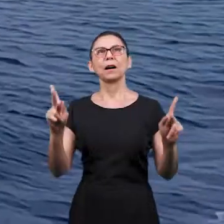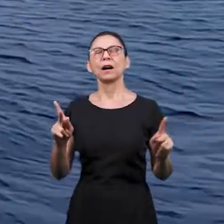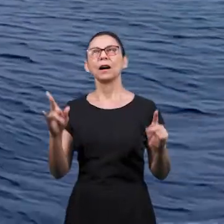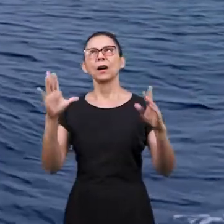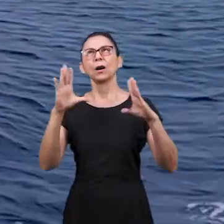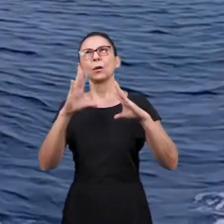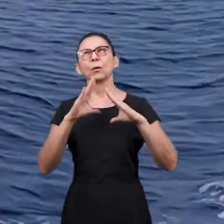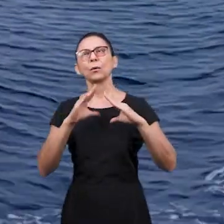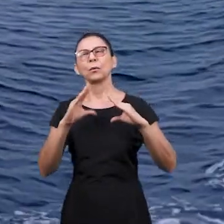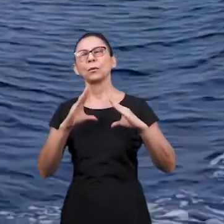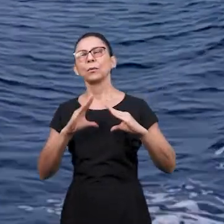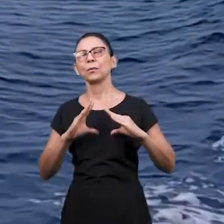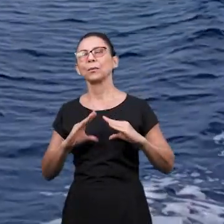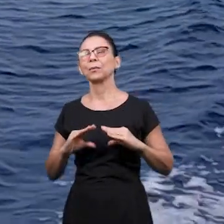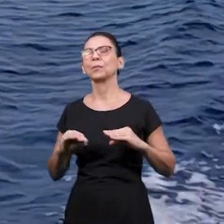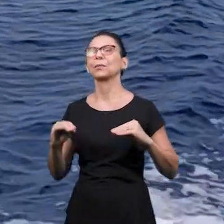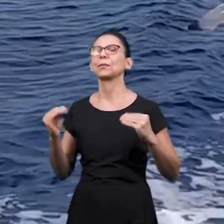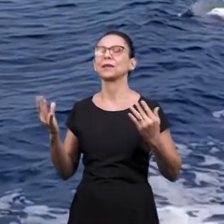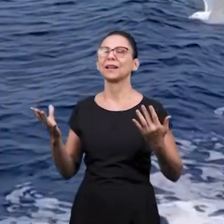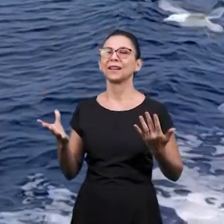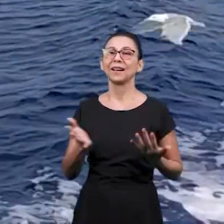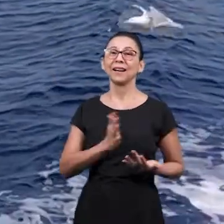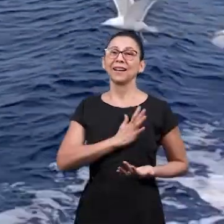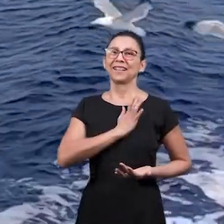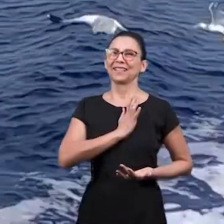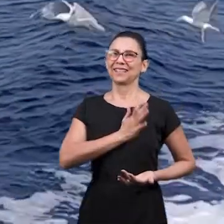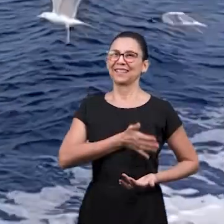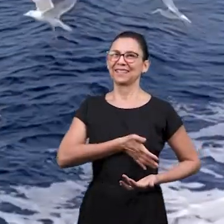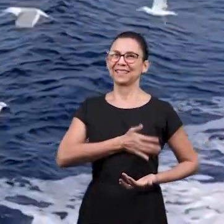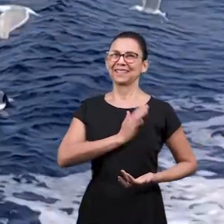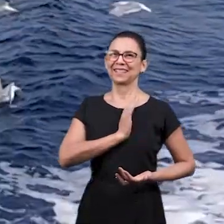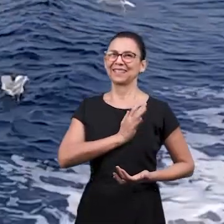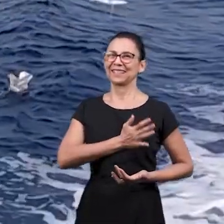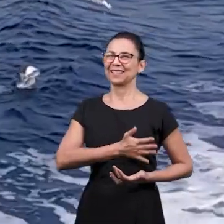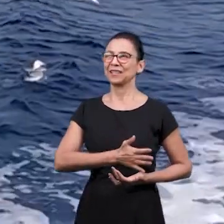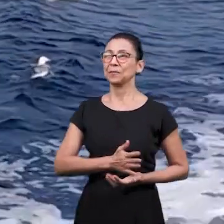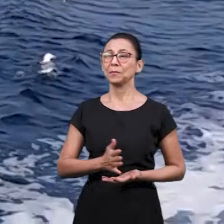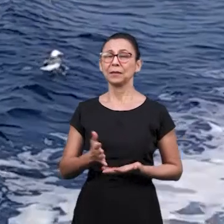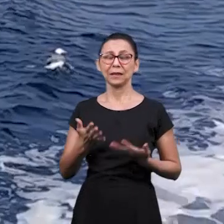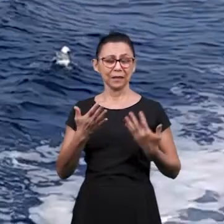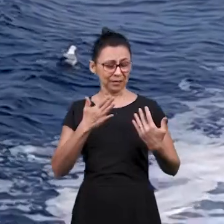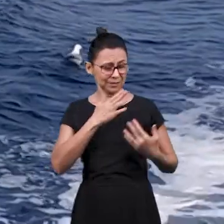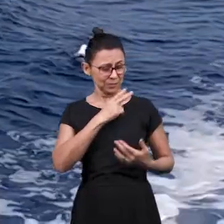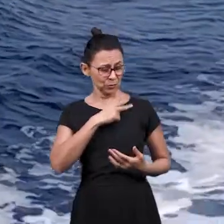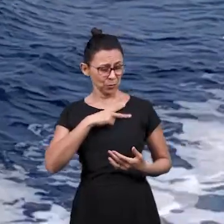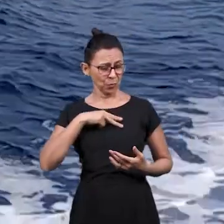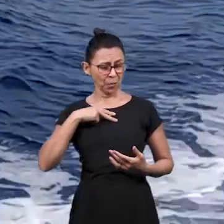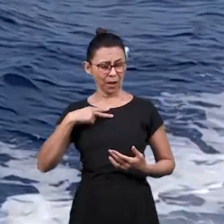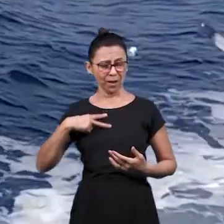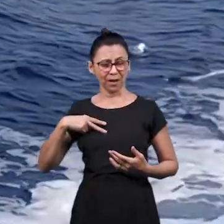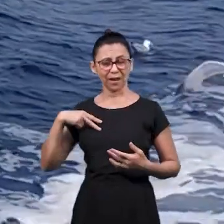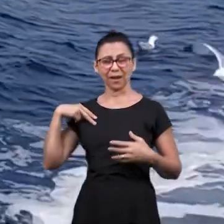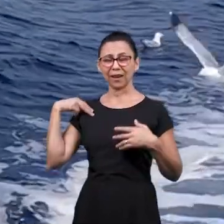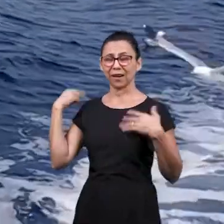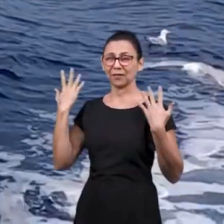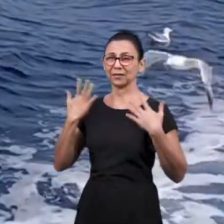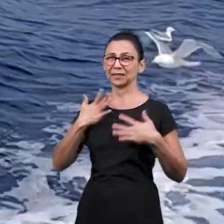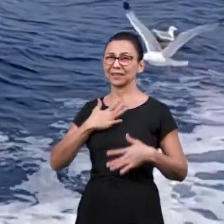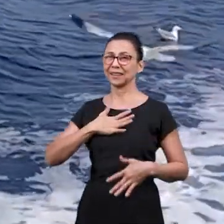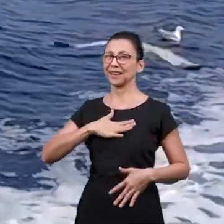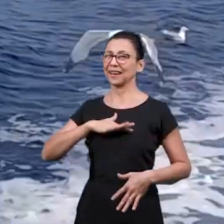Буря, Господь, миновала, и в сердце настал покой. Солнце опять засияло над стихнувшей вдруг